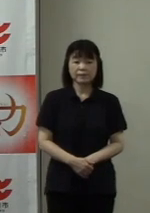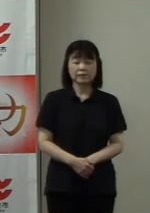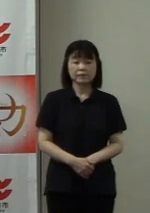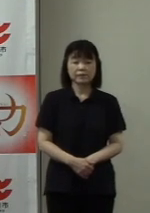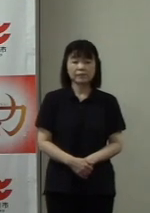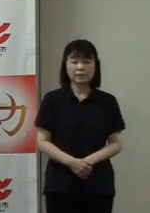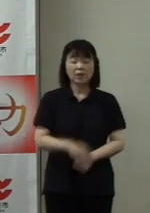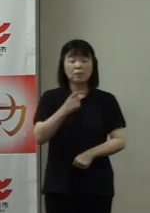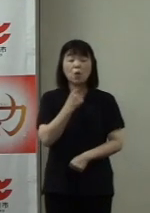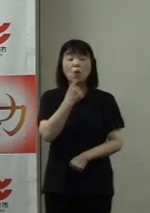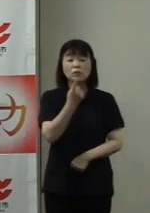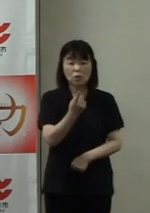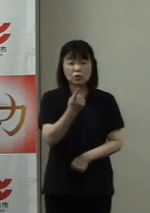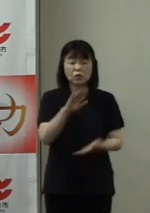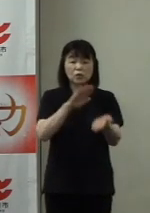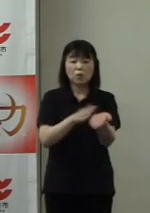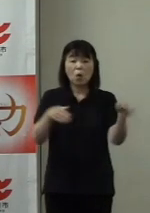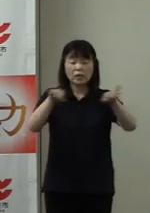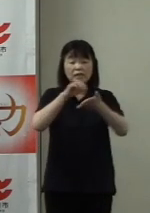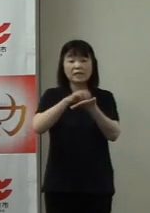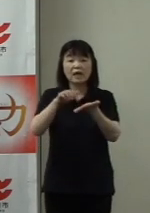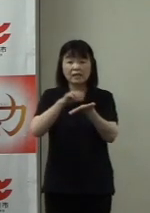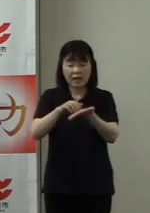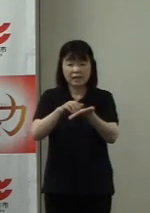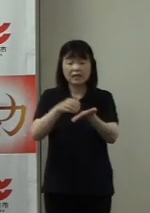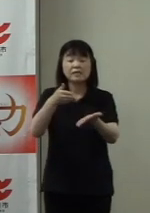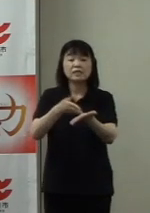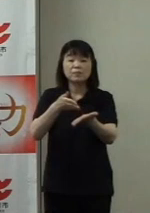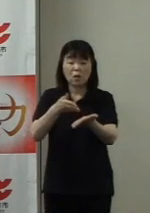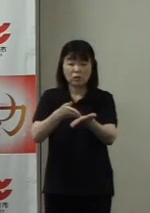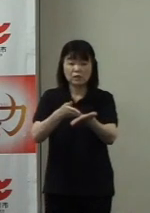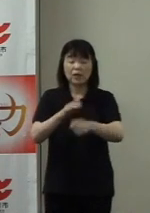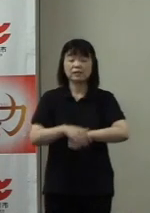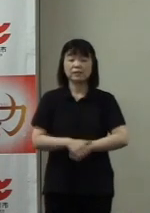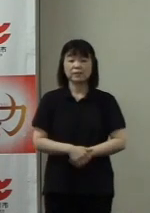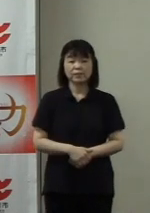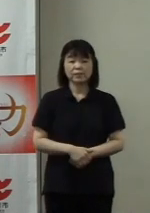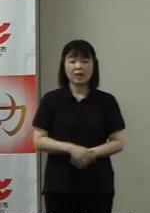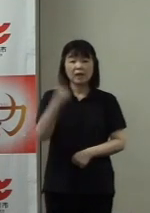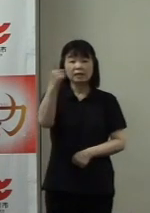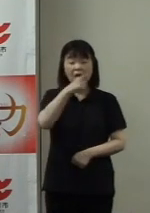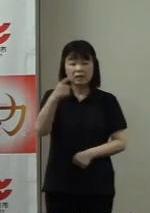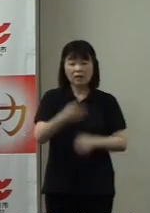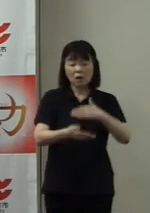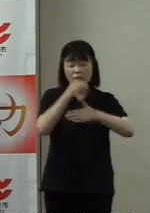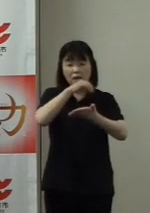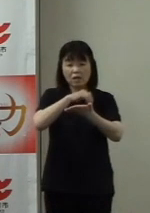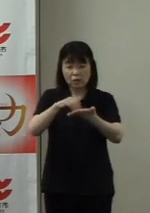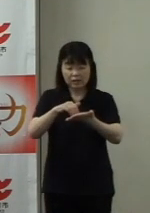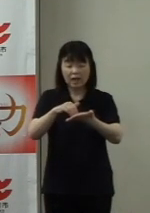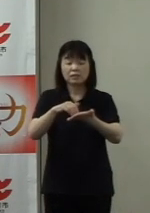すみません、もう一つ病院会計がありました。病院会計の第1回補正予算